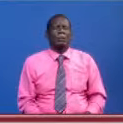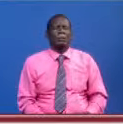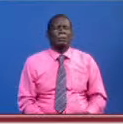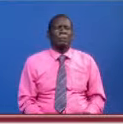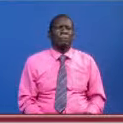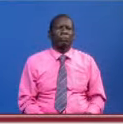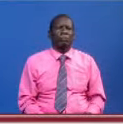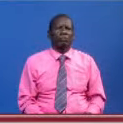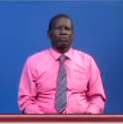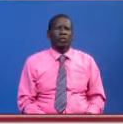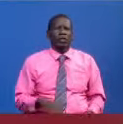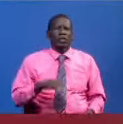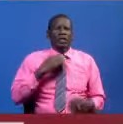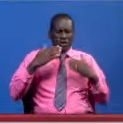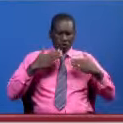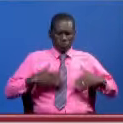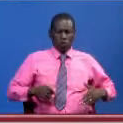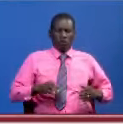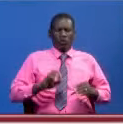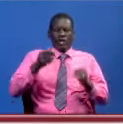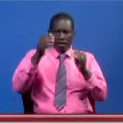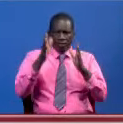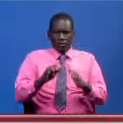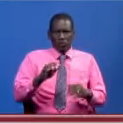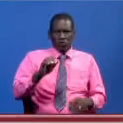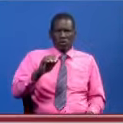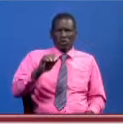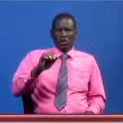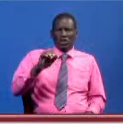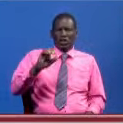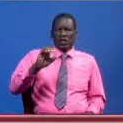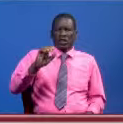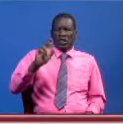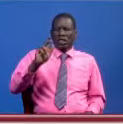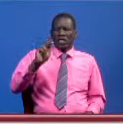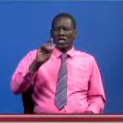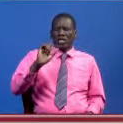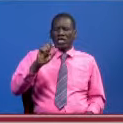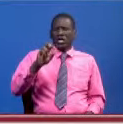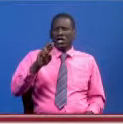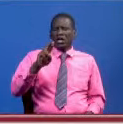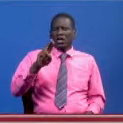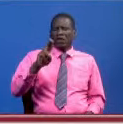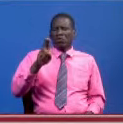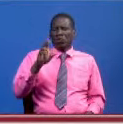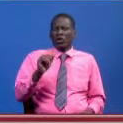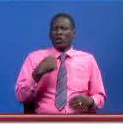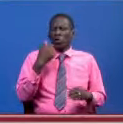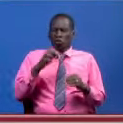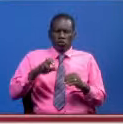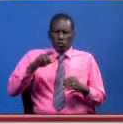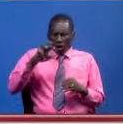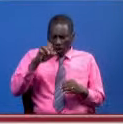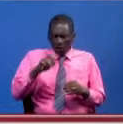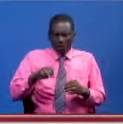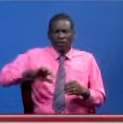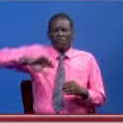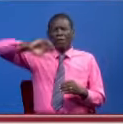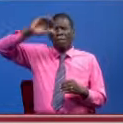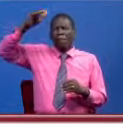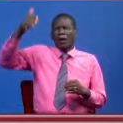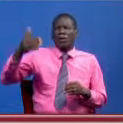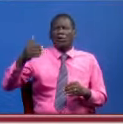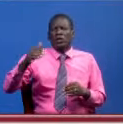Mwili wa Mkenya Cheruiyot Kirui aliyekuwa akikwea mlima Everest huko Nepal, ambao ndio mlima mrefu zaidi duniani, umepatikana